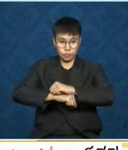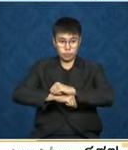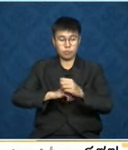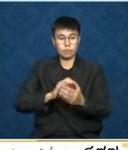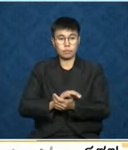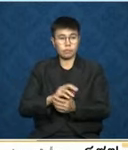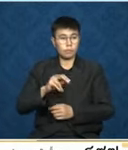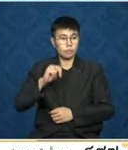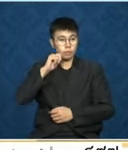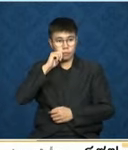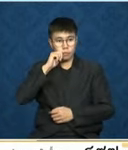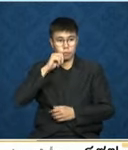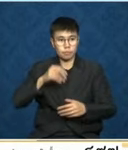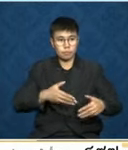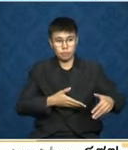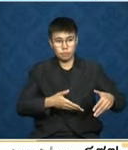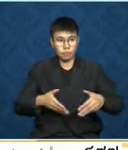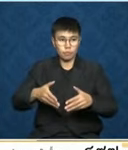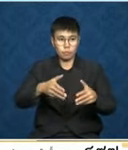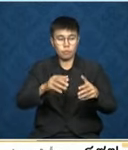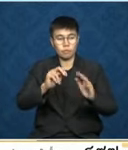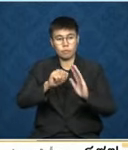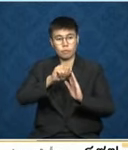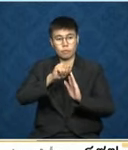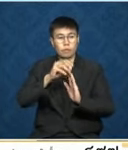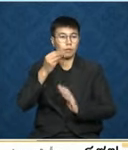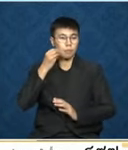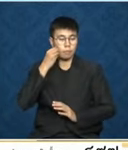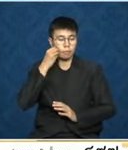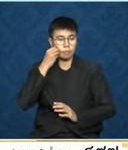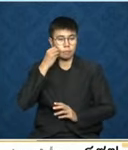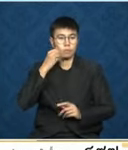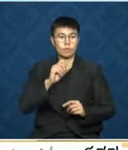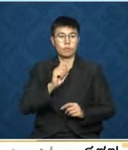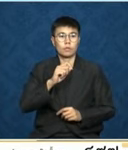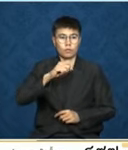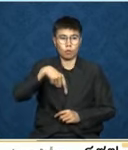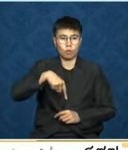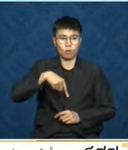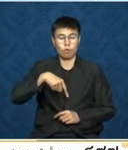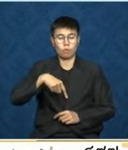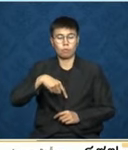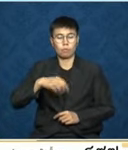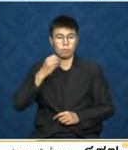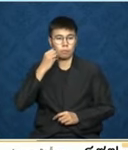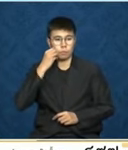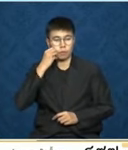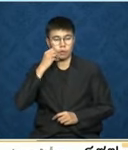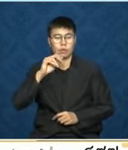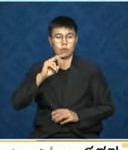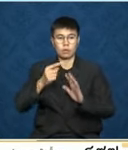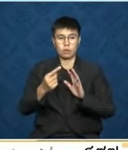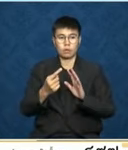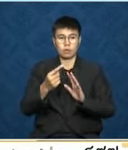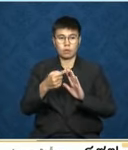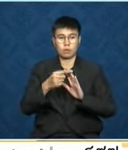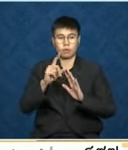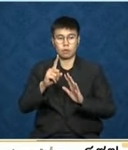ลำน้ำน่านบ้านซ่อหมู่ 9บ้านหนองผุกหมู่ 10บ้านเด่นพัฒนาหมู่